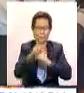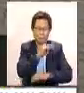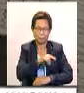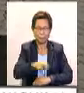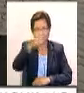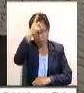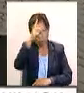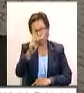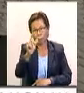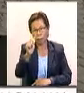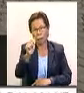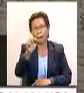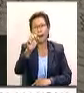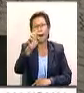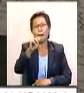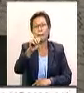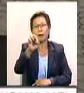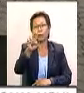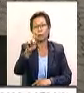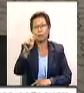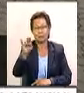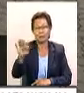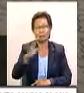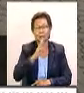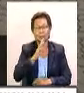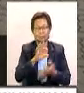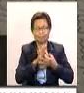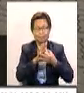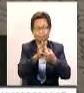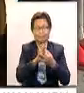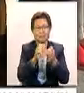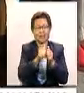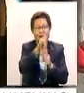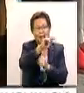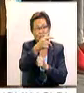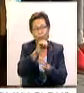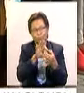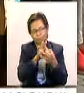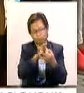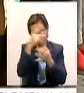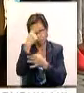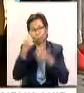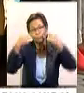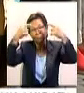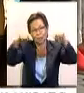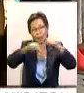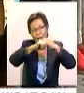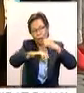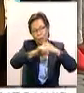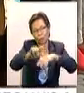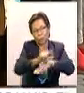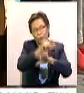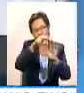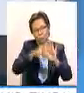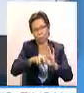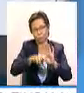Pengangkutan Datuk Kamarudin Jaafar berkata pihaknya akan bekerjasama dengan pertubuhan bukan kerajaan NGO bagi menjayakan kempen penggunaan